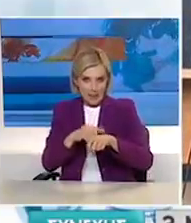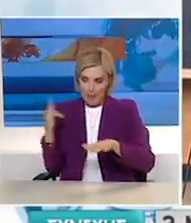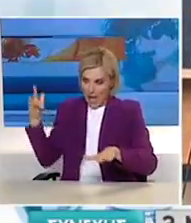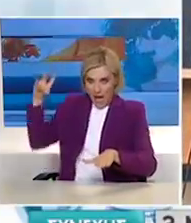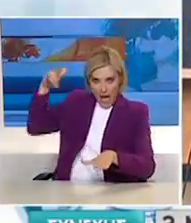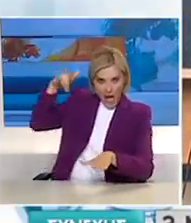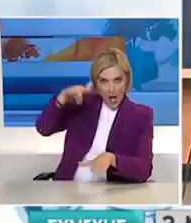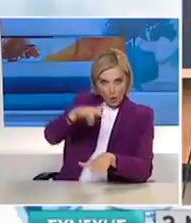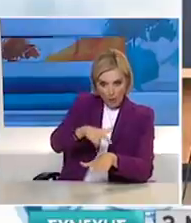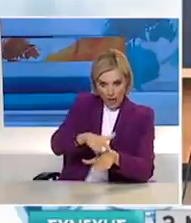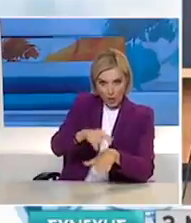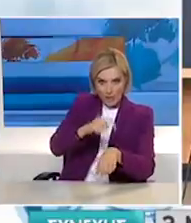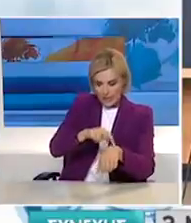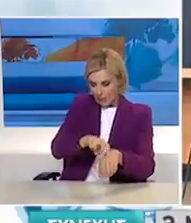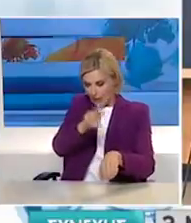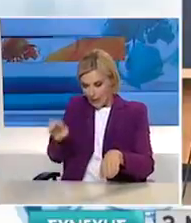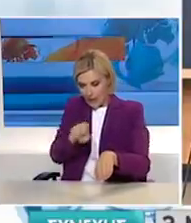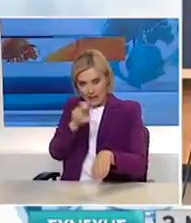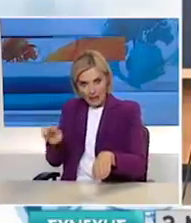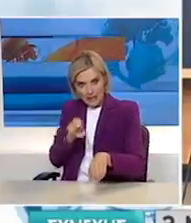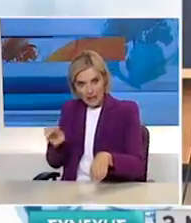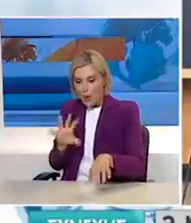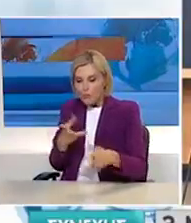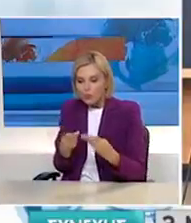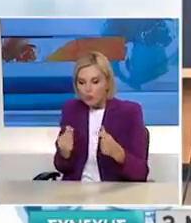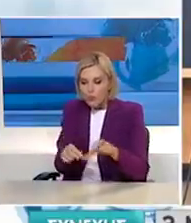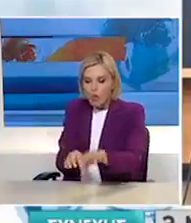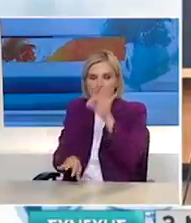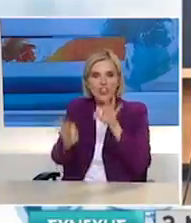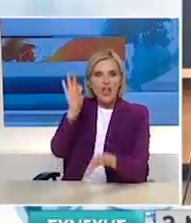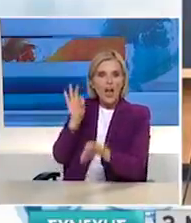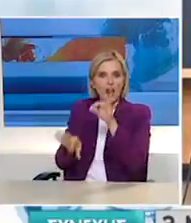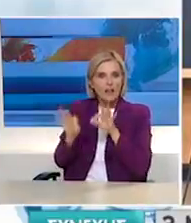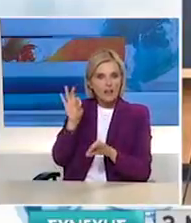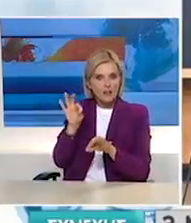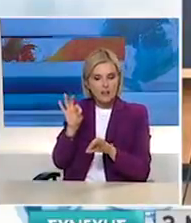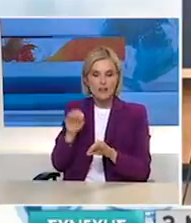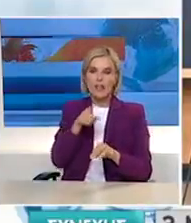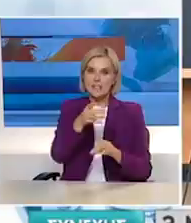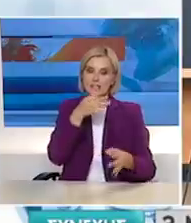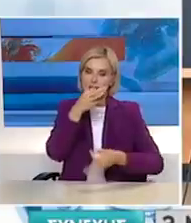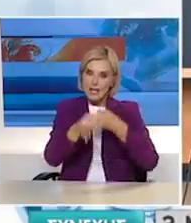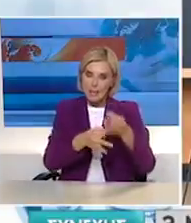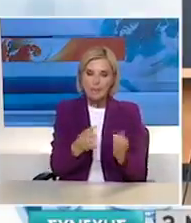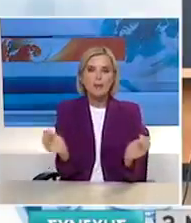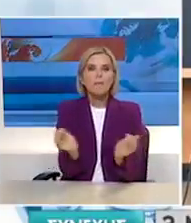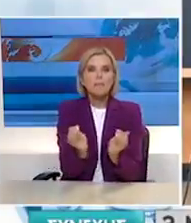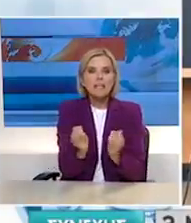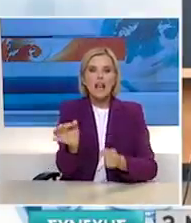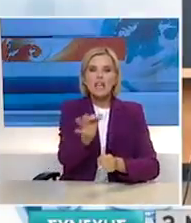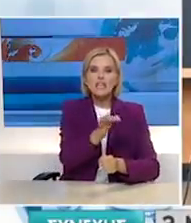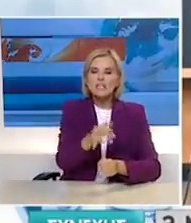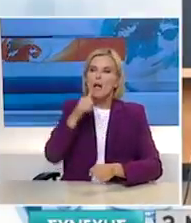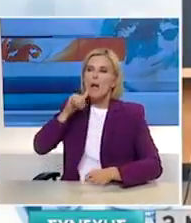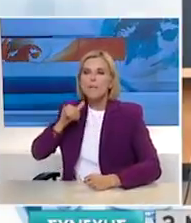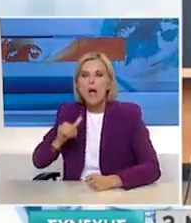Θα παίζει ρόλο η χώρα προέλευσης? Ανακοινώθηκε ότι εξασφαλίστηκαν 600 κλίνες COVID στα νησιά, στα μικρά και στα απομονωμένα νησιά.